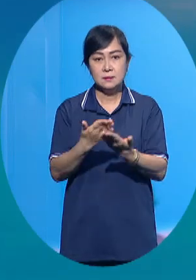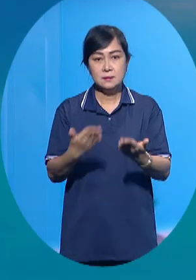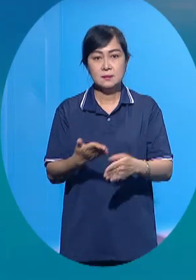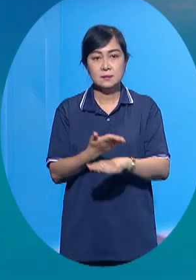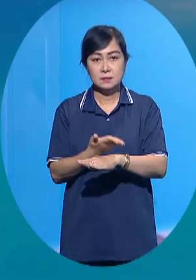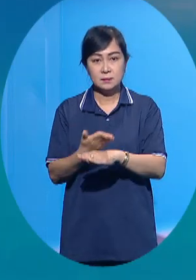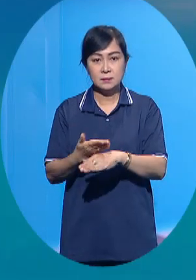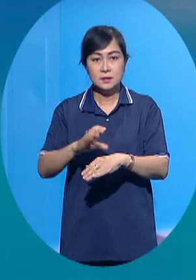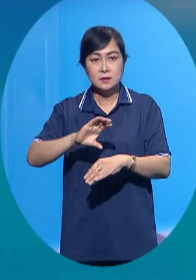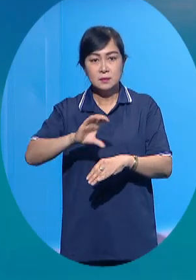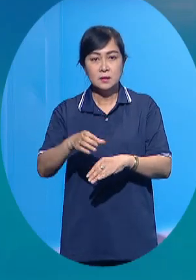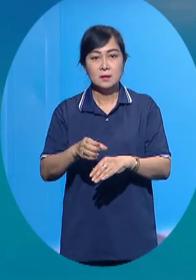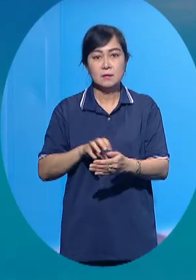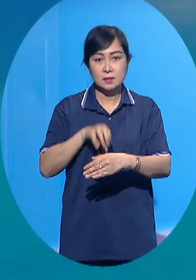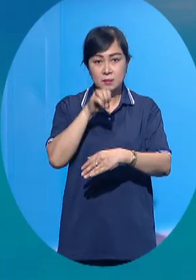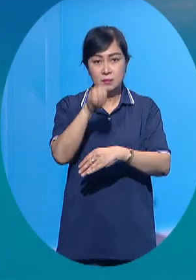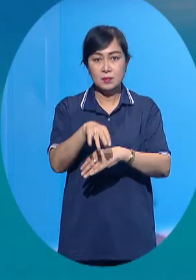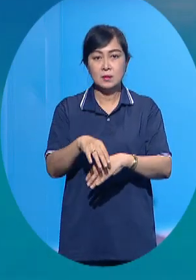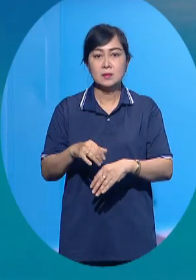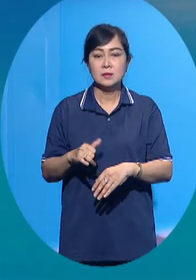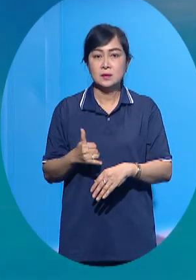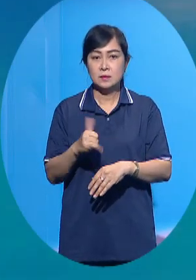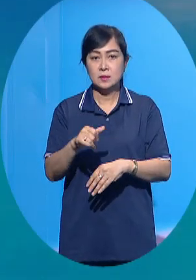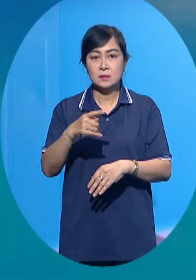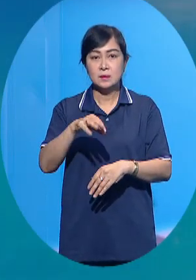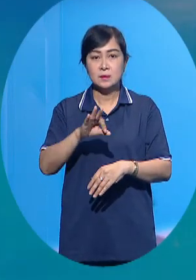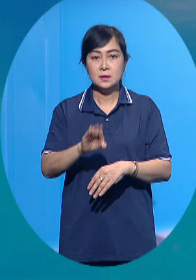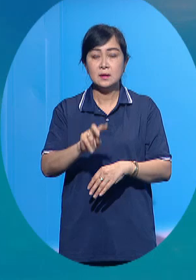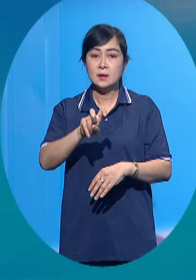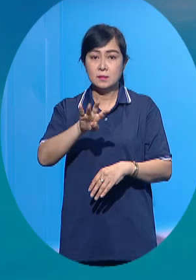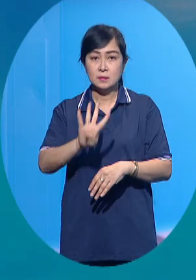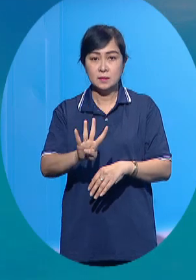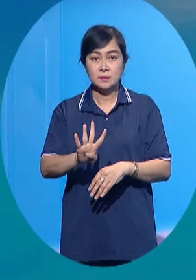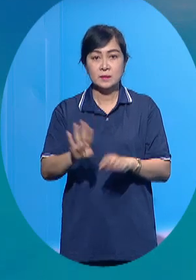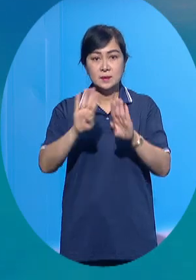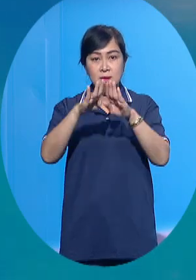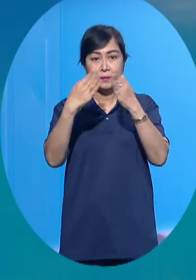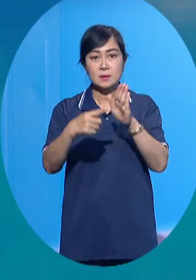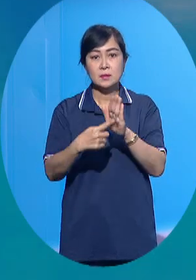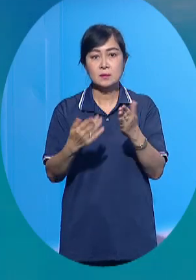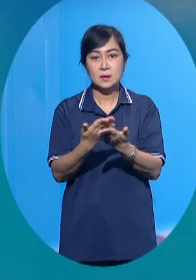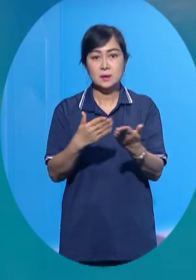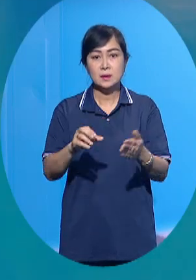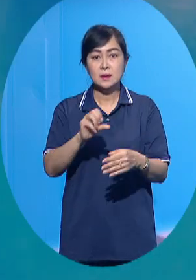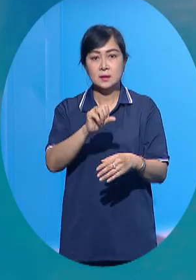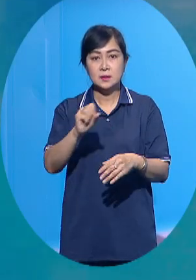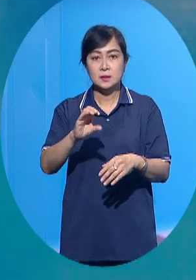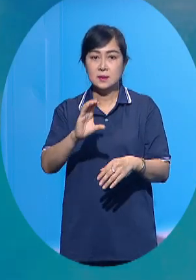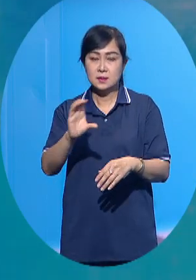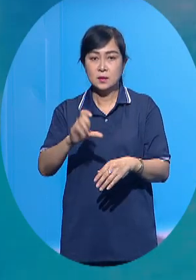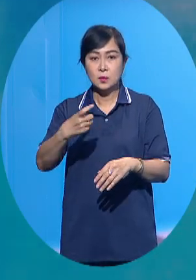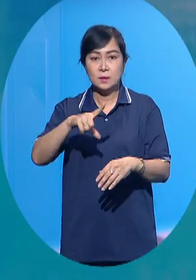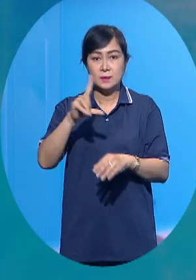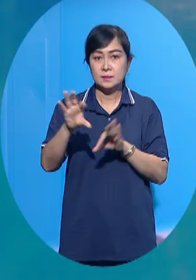Triển lãm quốc tế sản phẩm thiết bị vật tư và phân bón nông nghiệp GROTEX 2024 đã chính thức khai mạc tại trung tâm triển lãm SECC